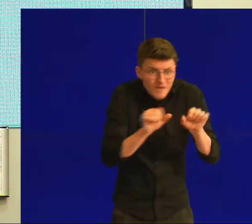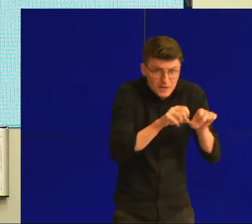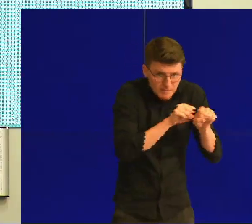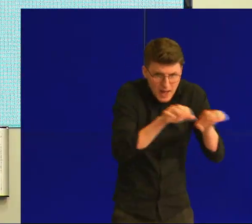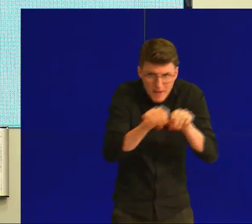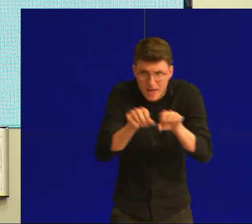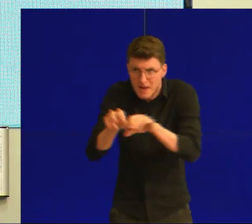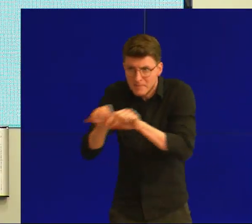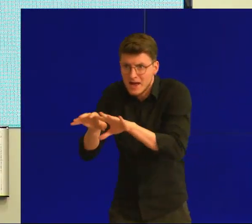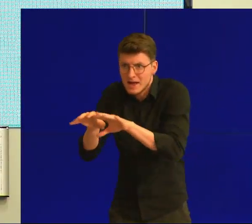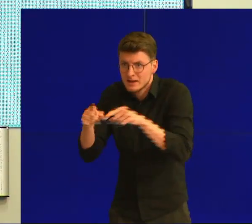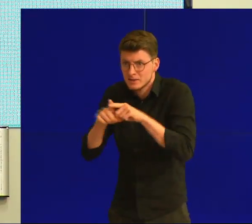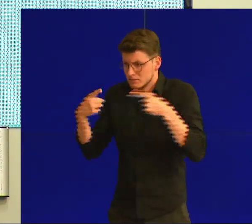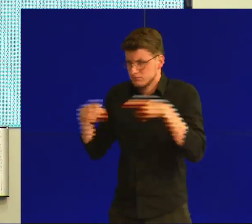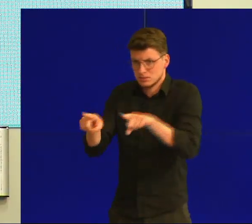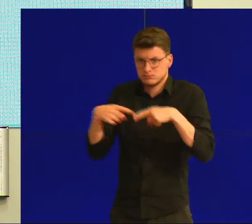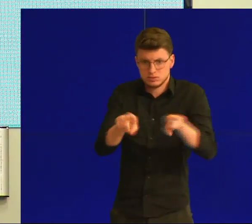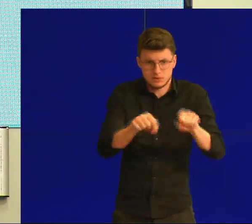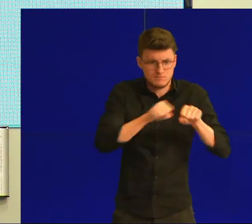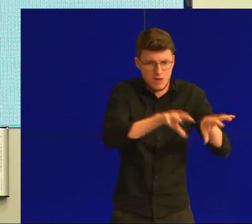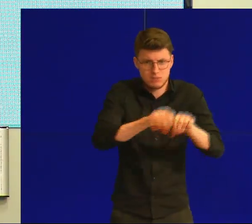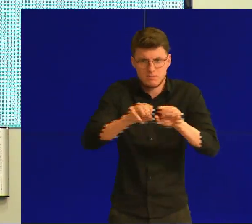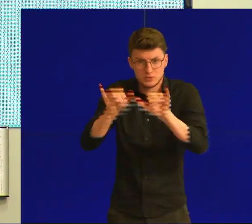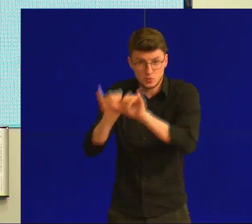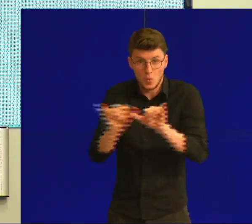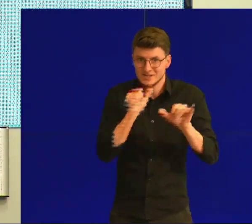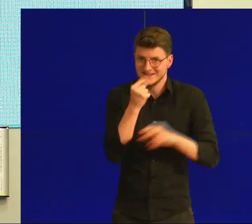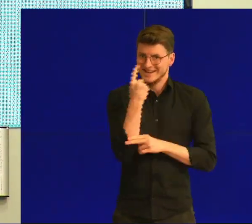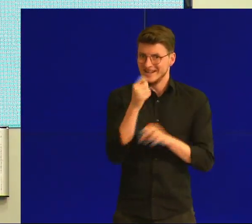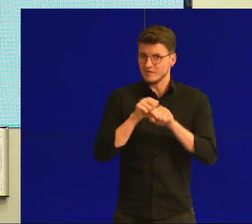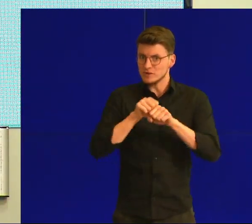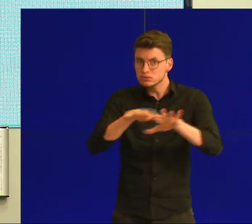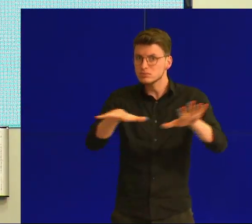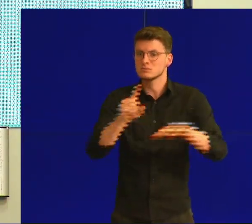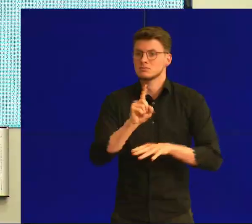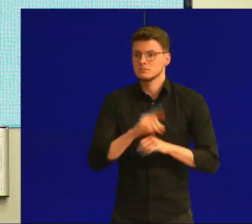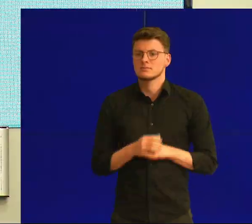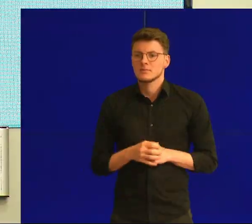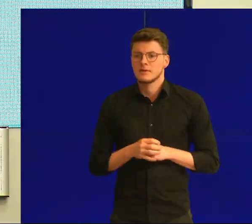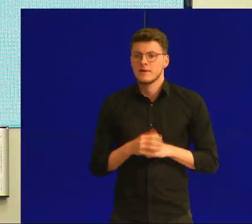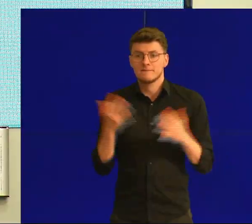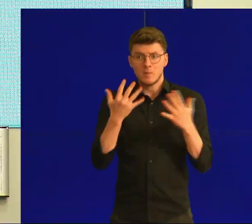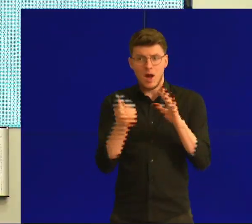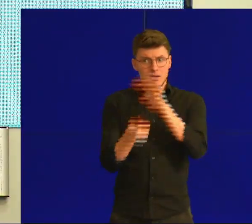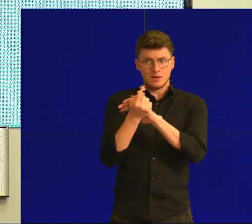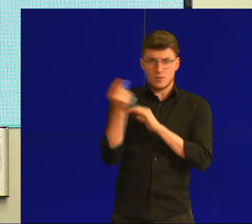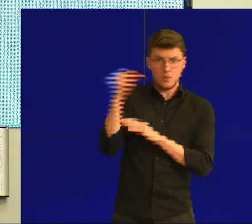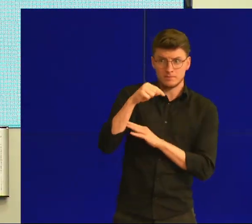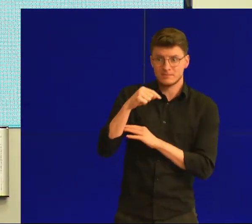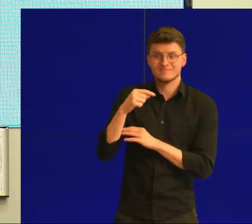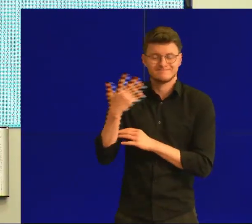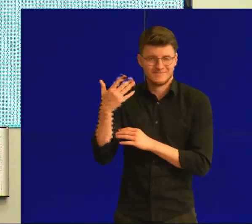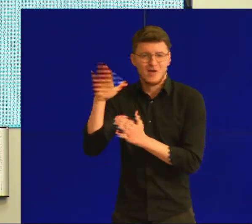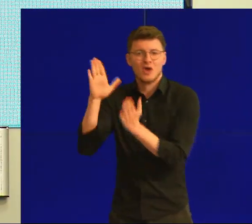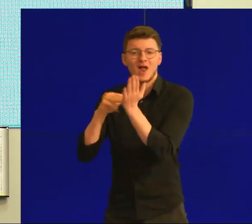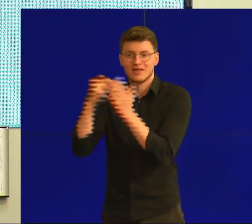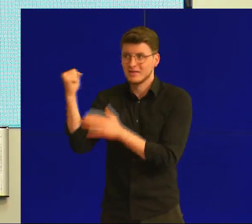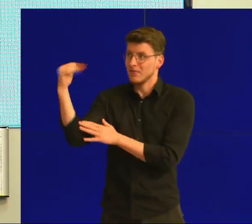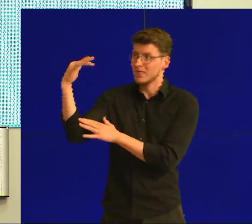introductions vendre ce qu'ils aiment de virus ont dit à dow jones and big room dans des lustres et d'autres